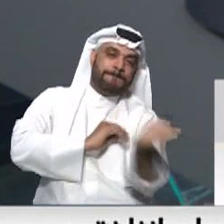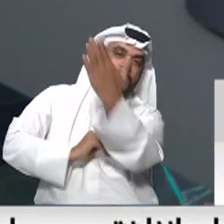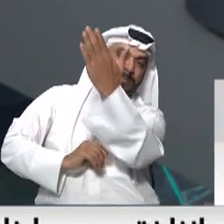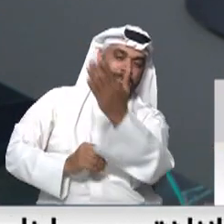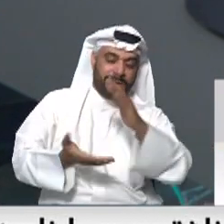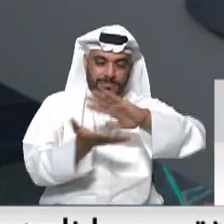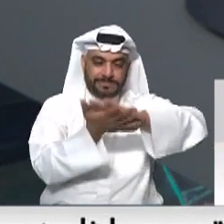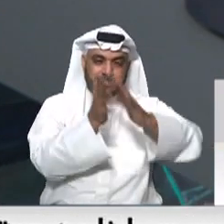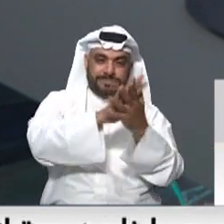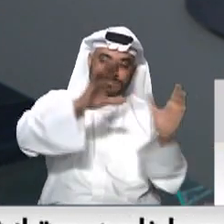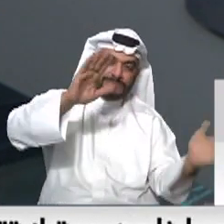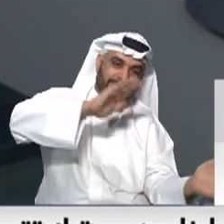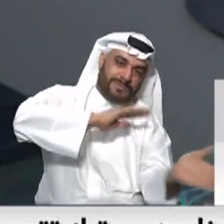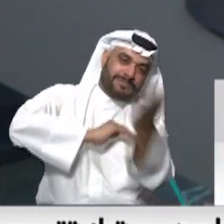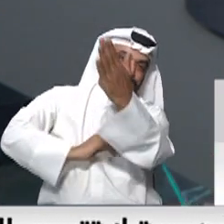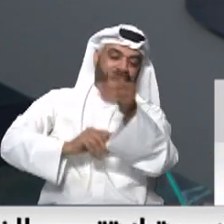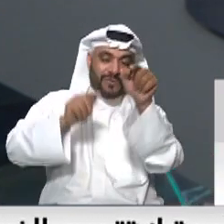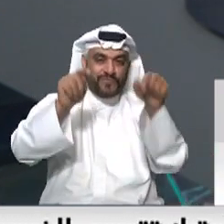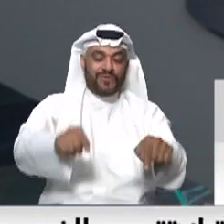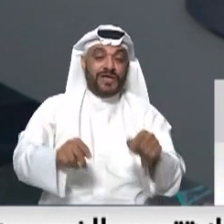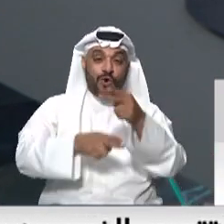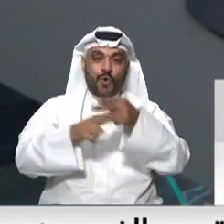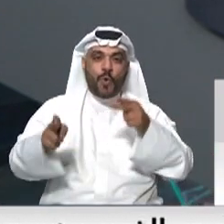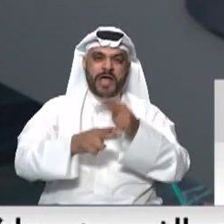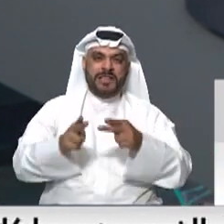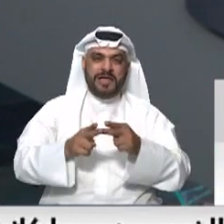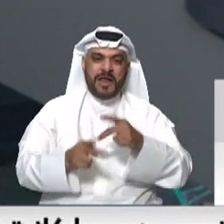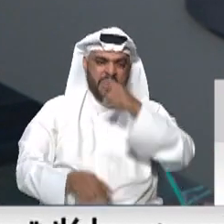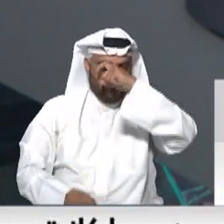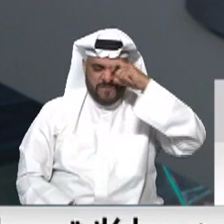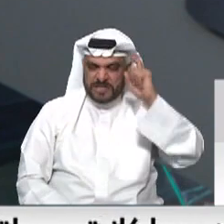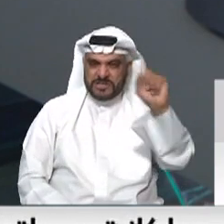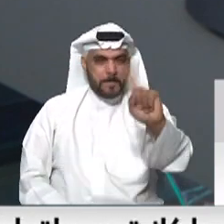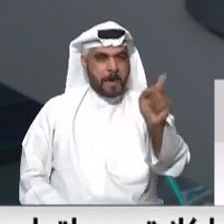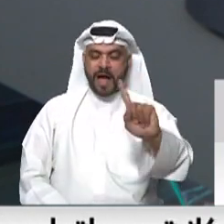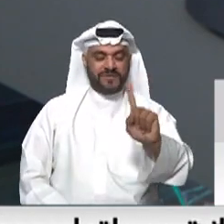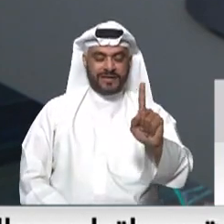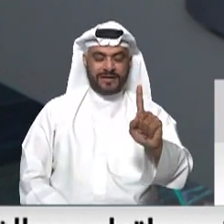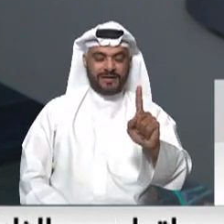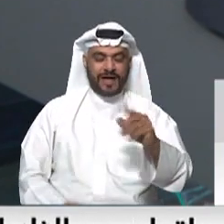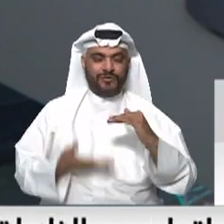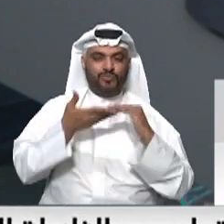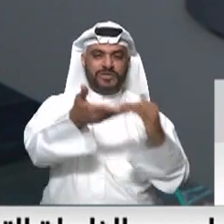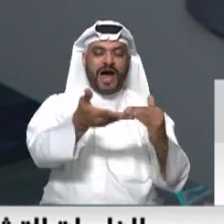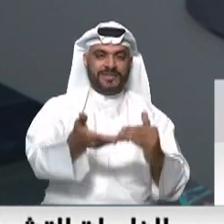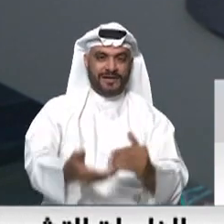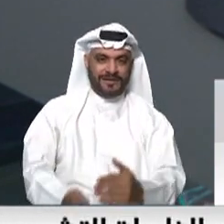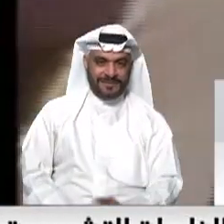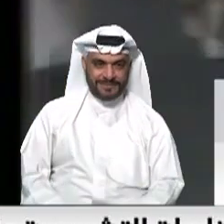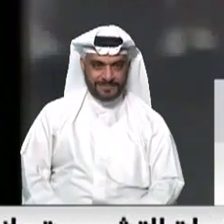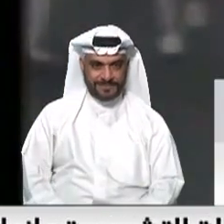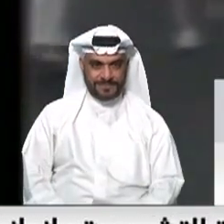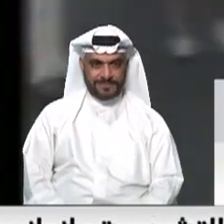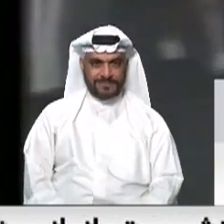ملاحم وطنية في الدفاع عن الأرض وأهلها كل من موقعه.